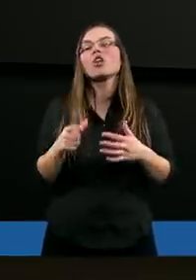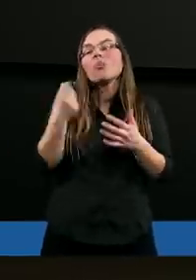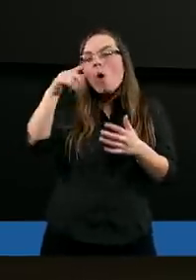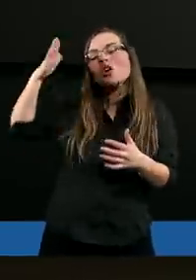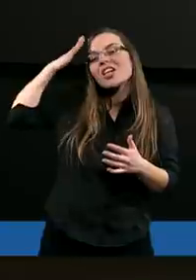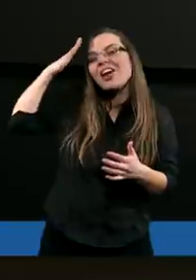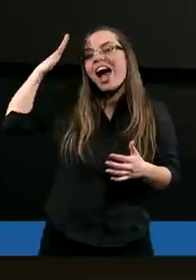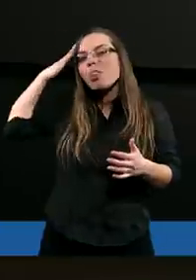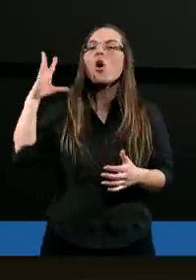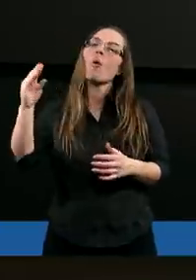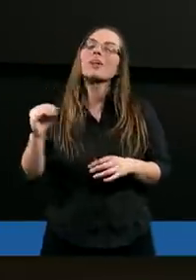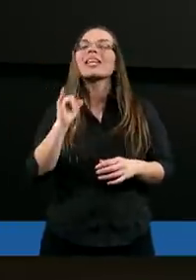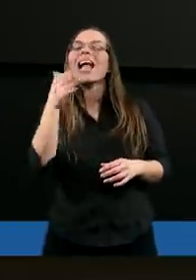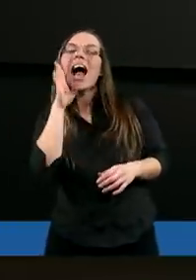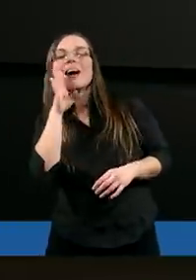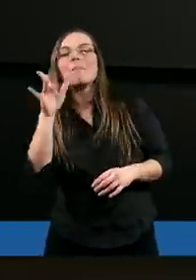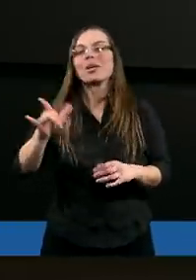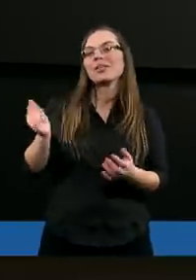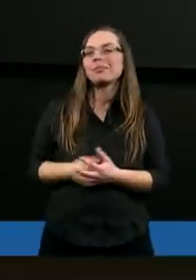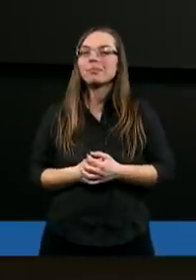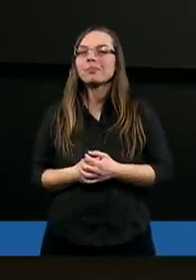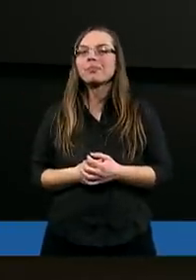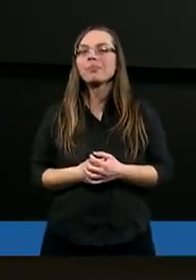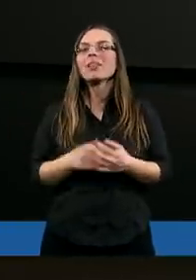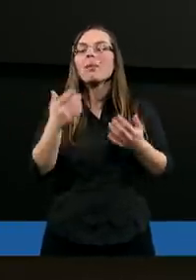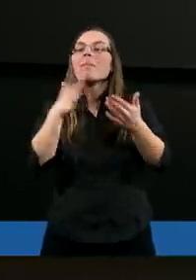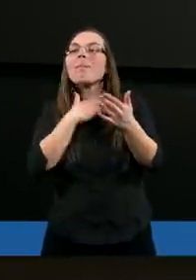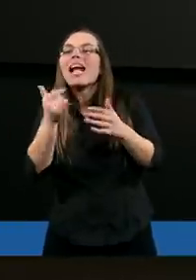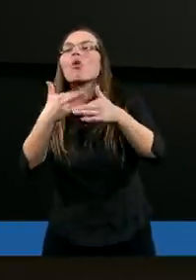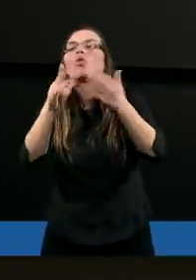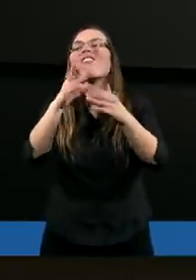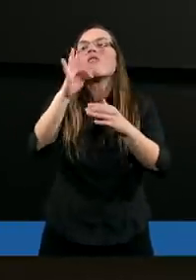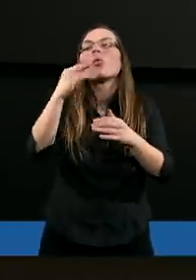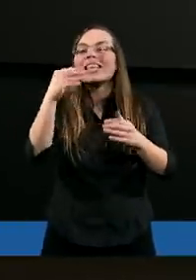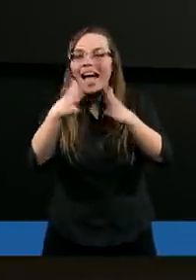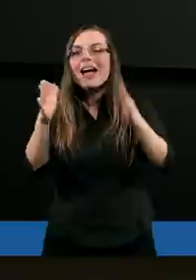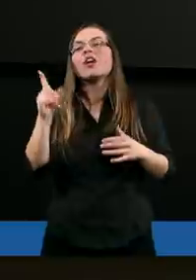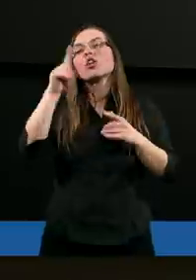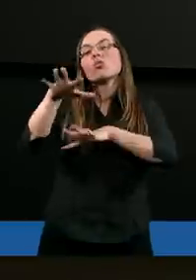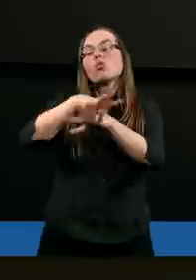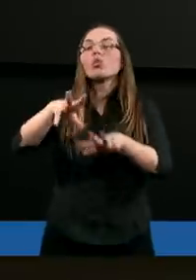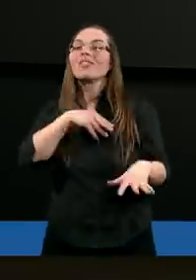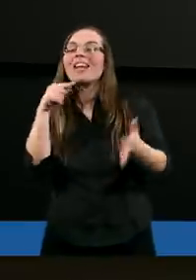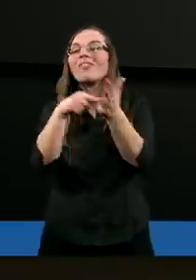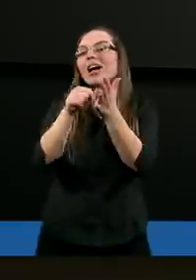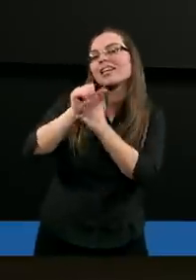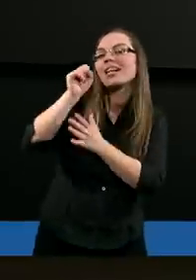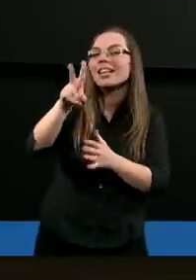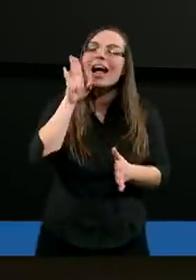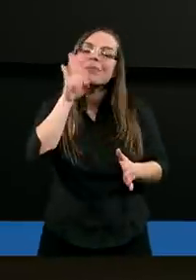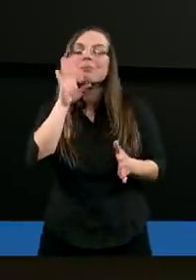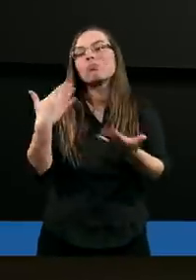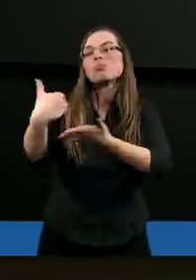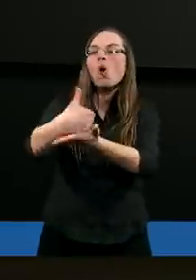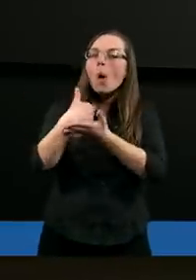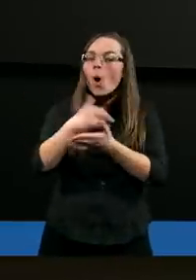podświadomie jakby dajemy furtkę do tego, żebyśmy myśleli czasami, że Duch Święty właśnie jest taką